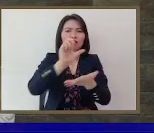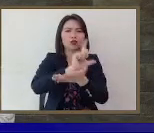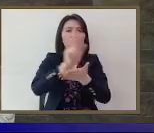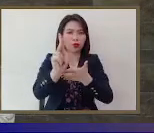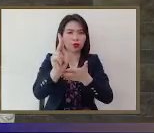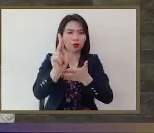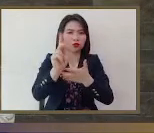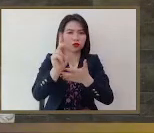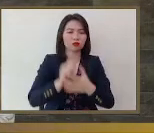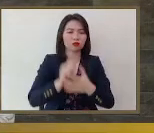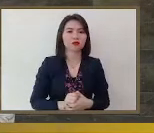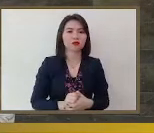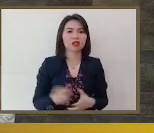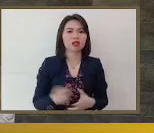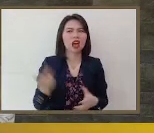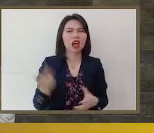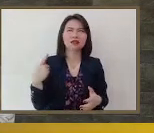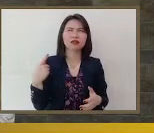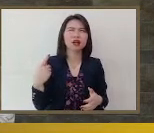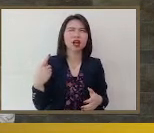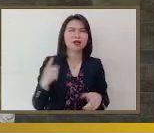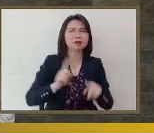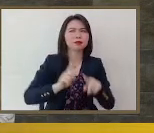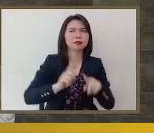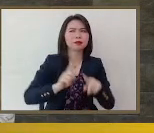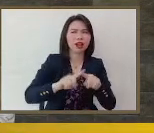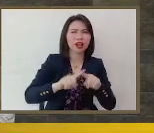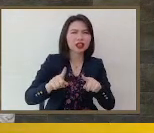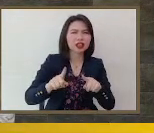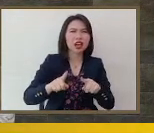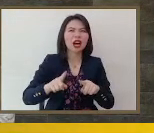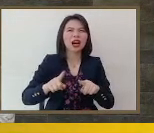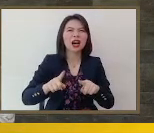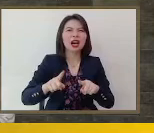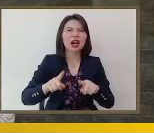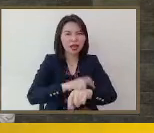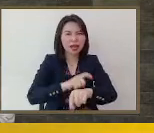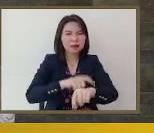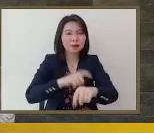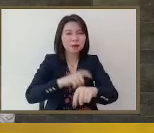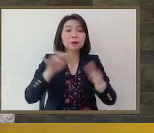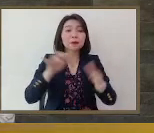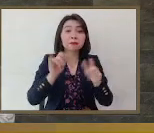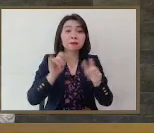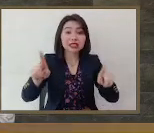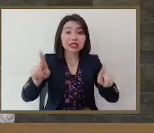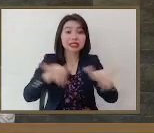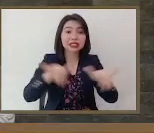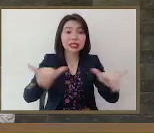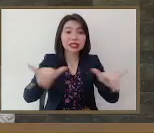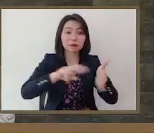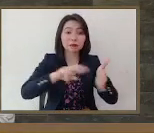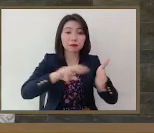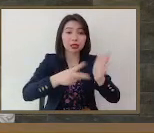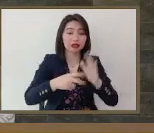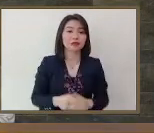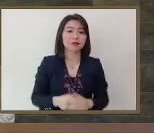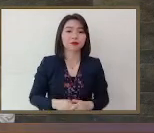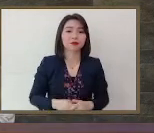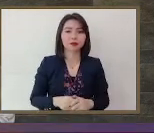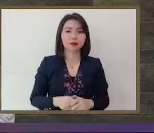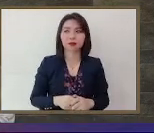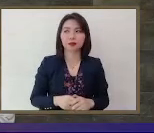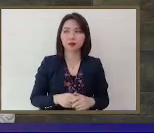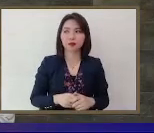Matthew. Okay, so we will be reading the book of, or the temptation of the Lord Jesus Christ in the book of Matthew,